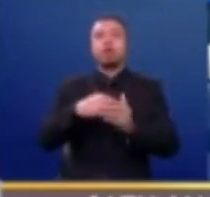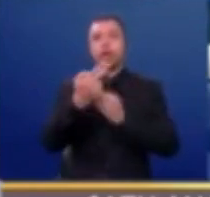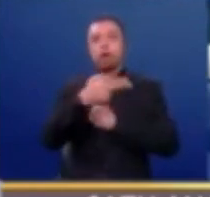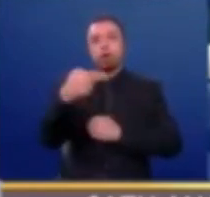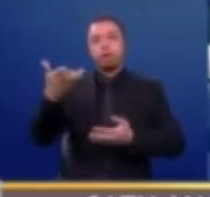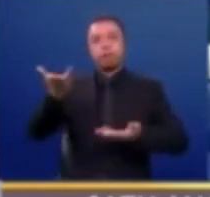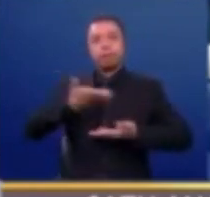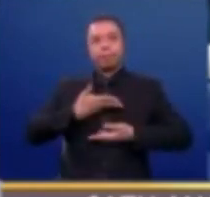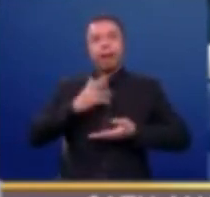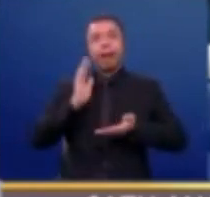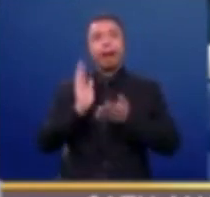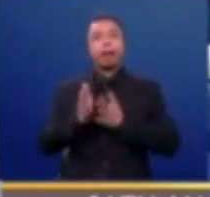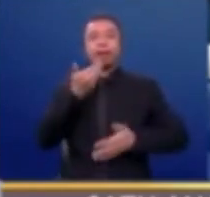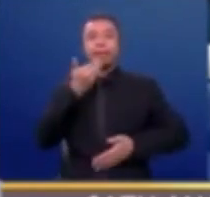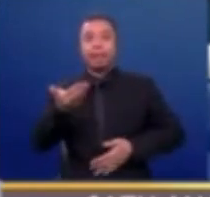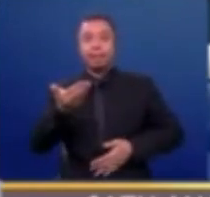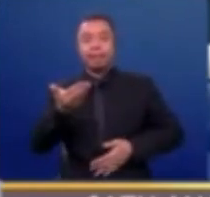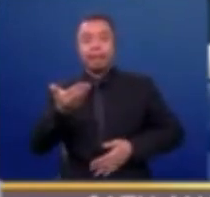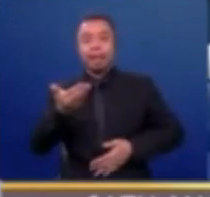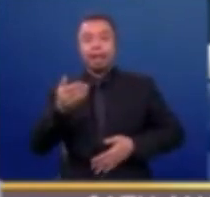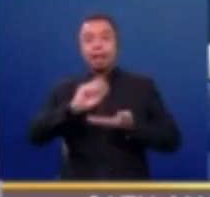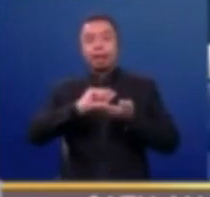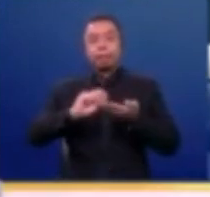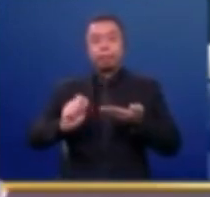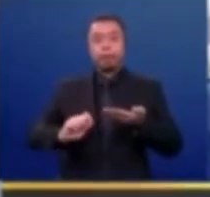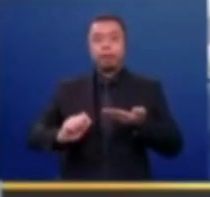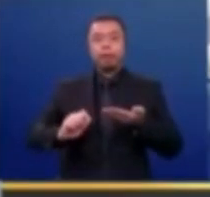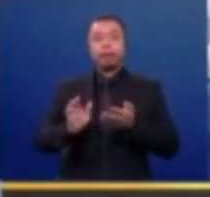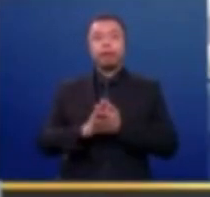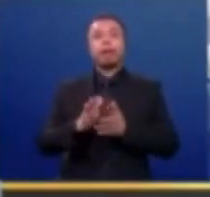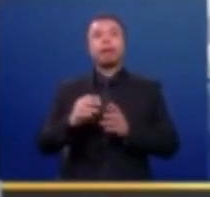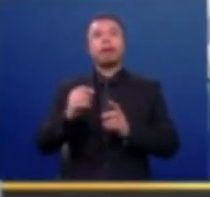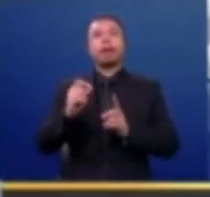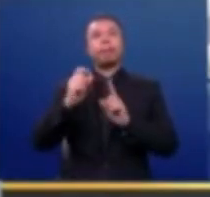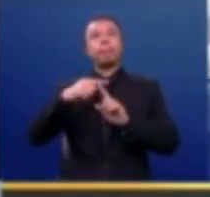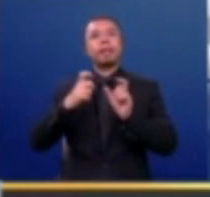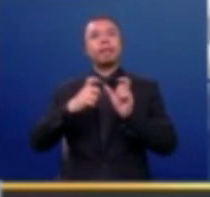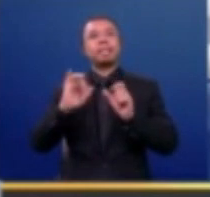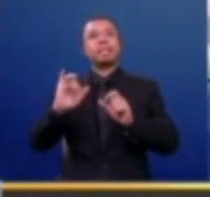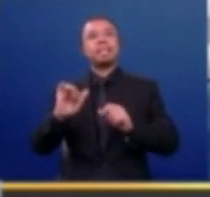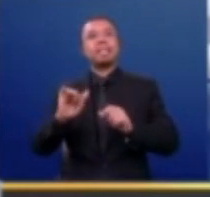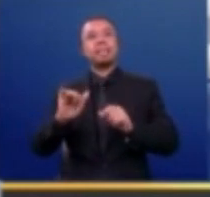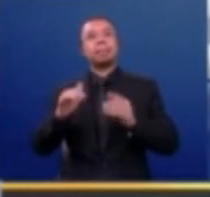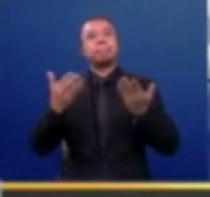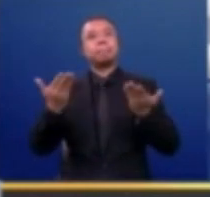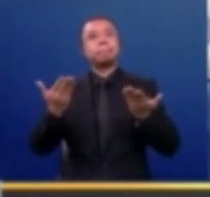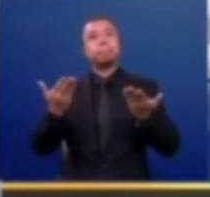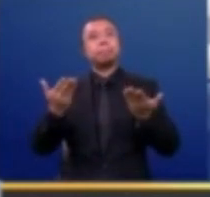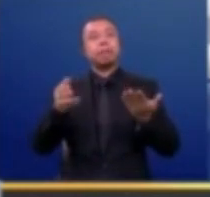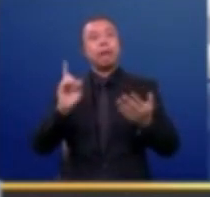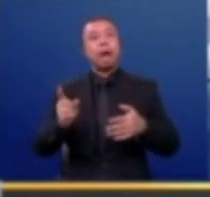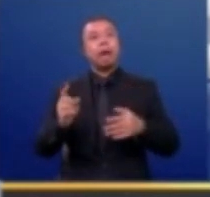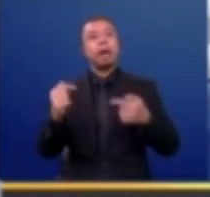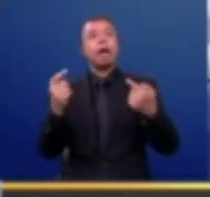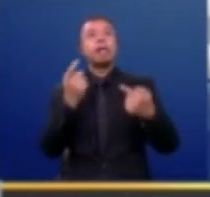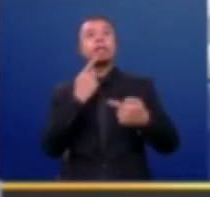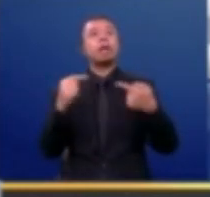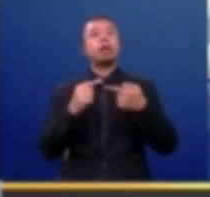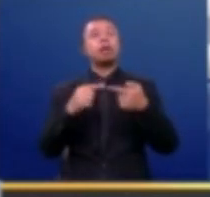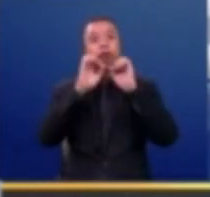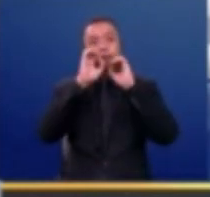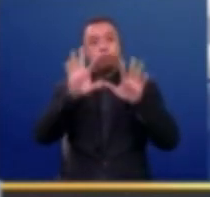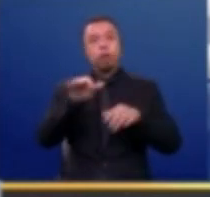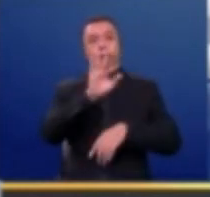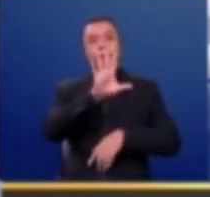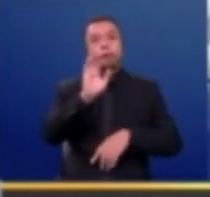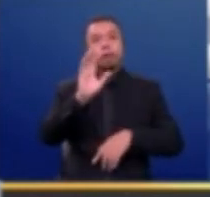Kita langsung bergabung bersama koresponden senior Gedung Putih VOA, Patsy Widakuswara. Patsy, ada terkait dengan informasi 500 juta